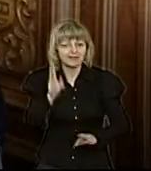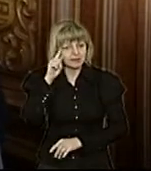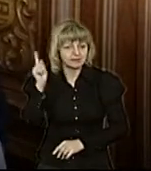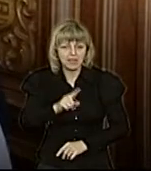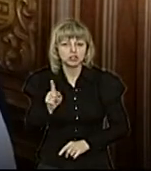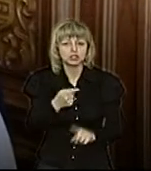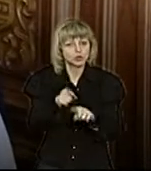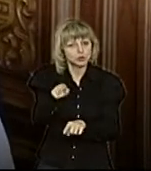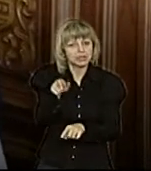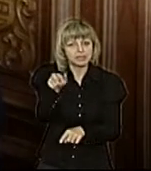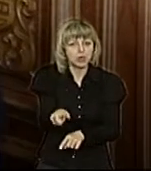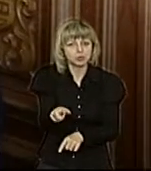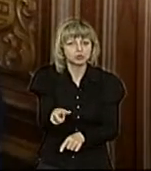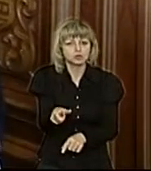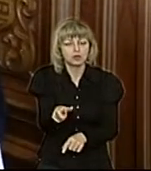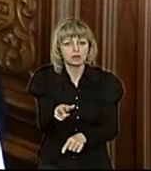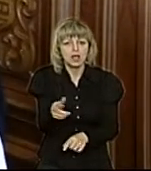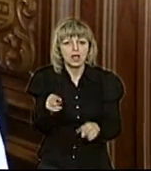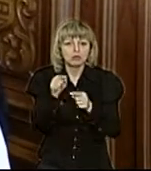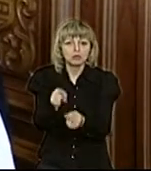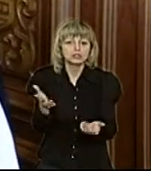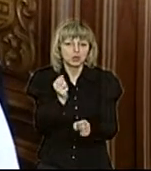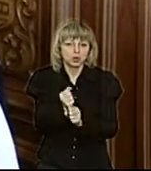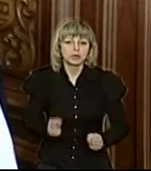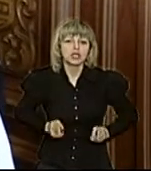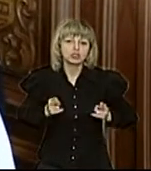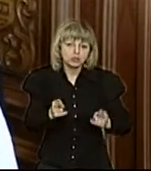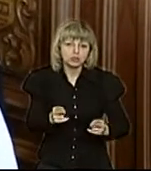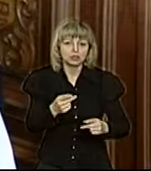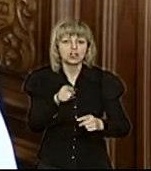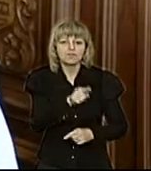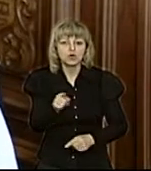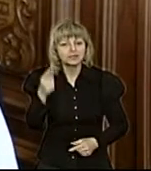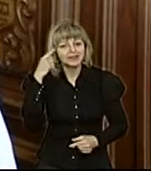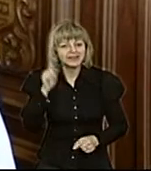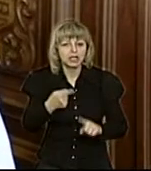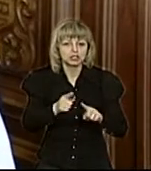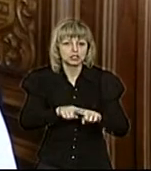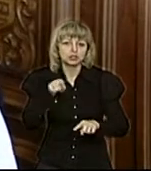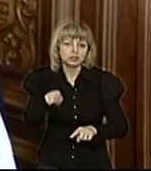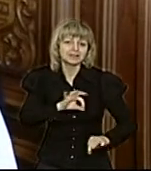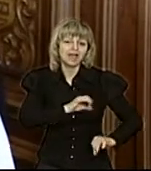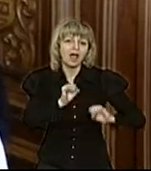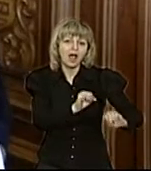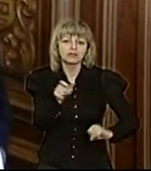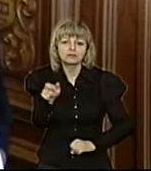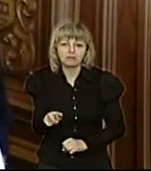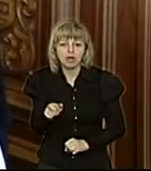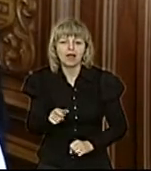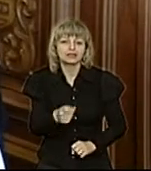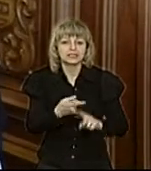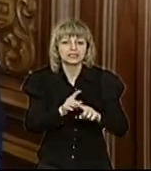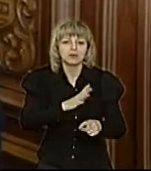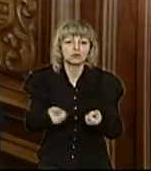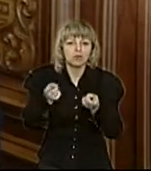за особа, відносно якої вони вчинюють злочин. Безперечно, що вони знали, що це адвокат, і не виключно, що це було